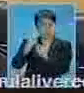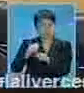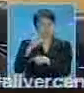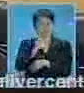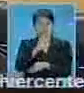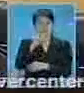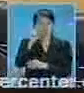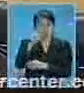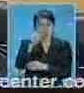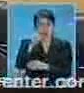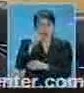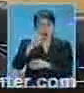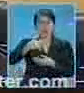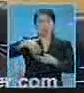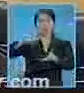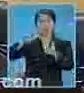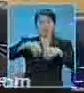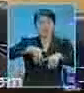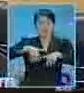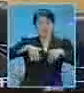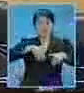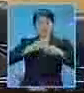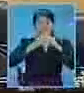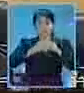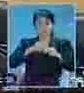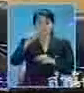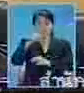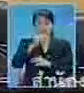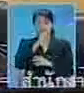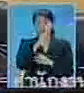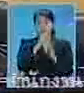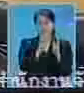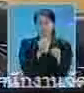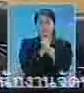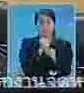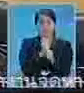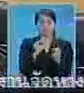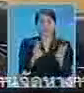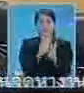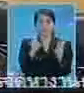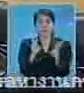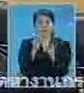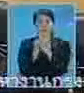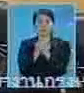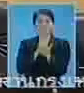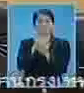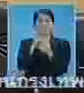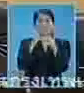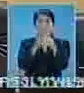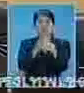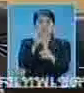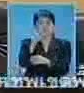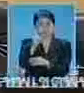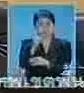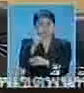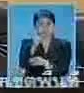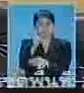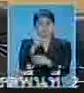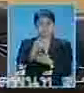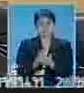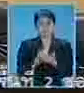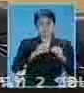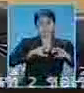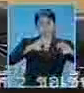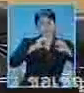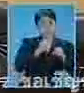ปล่อยให้ประชาชนดิ้นรนต่อสู้เอาเองถ้าประชาชนตกงานก็ไปกู้เอาเองเพราะตอนนั้นก็จะไม่มีรายได้แล้วรัฐบาล